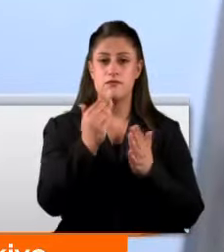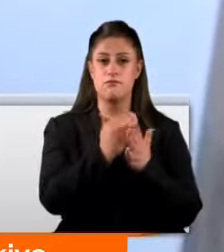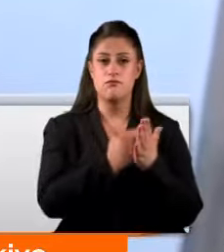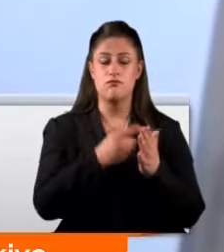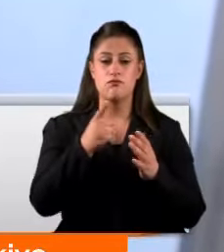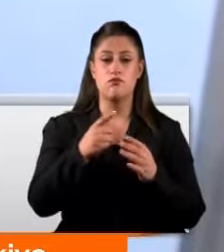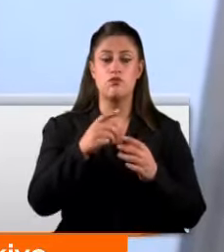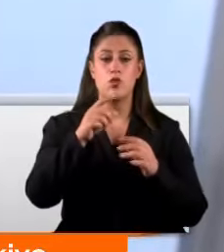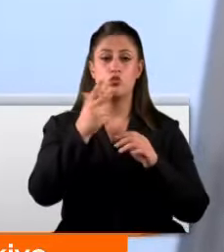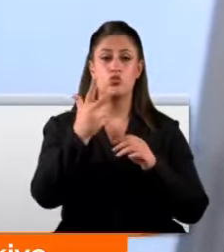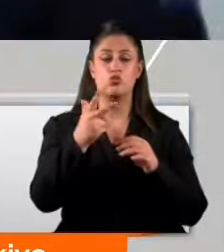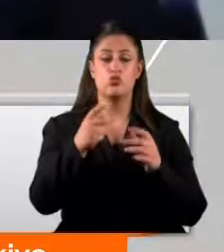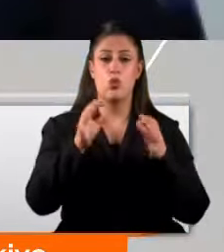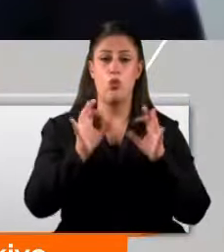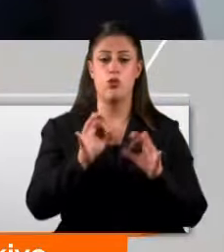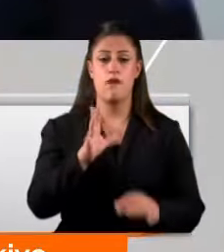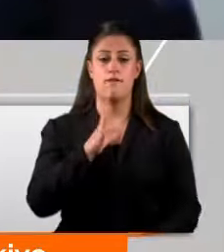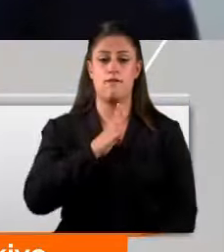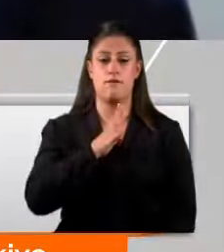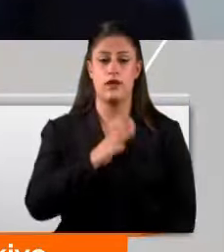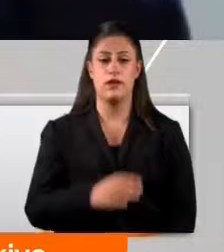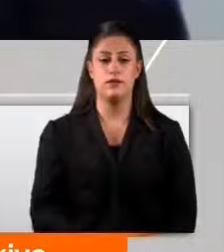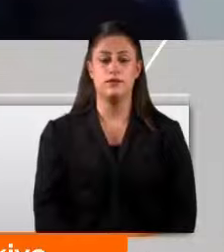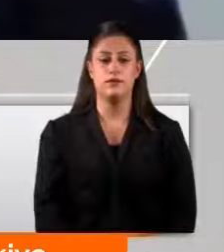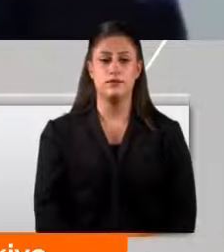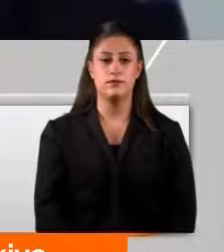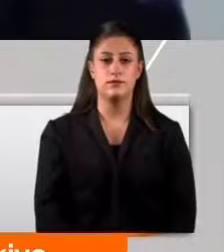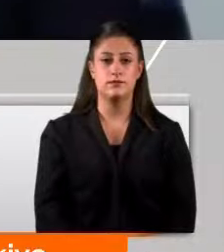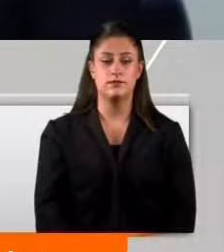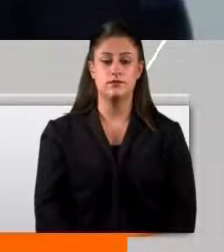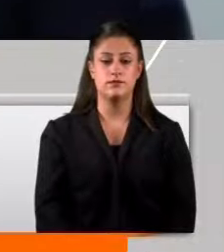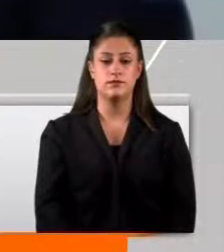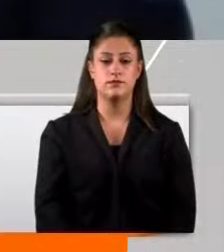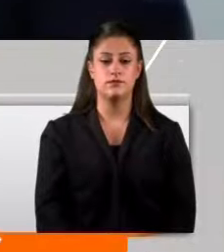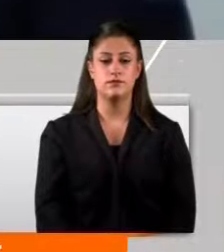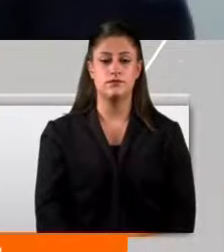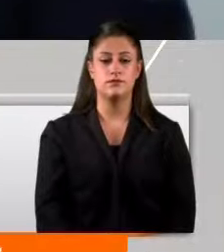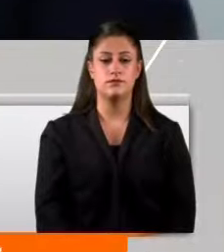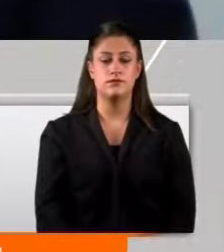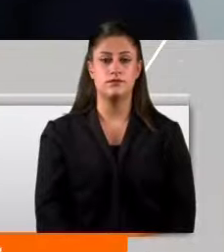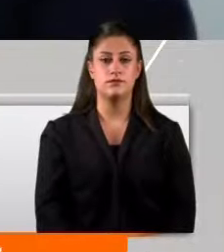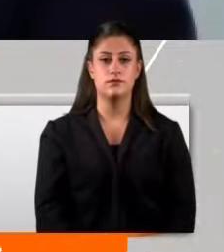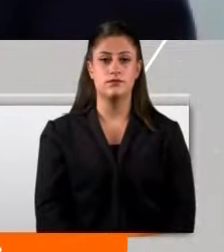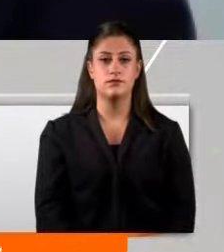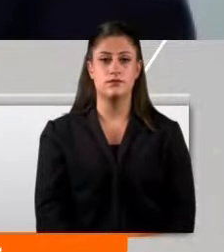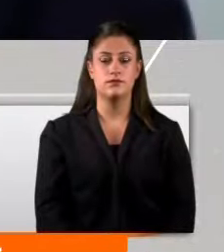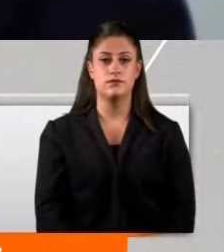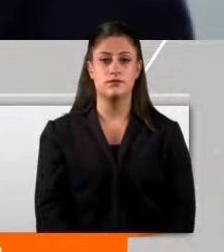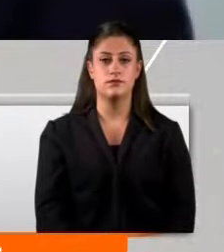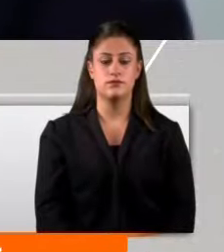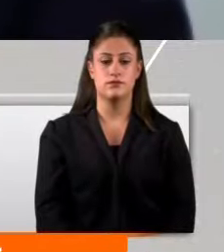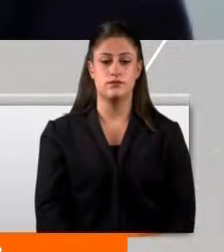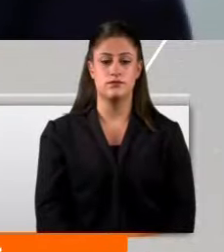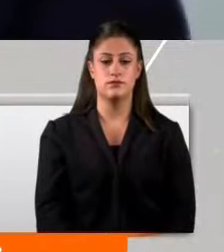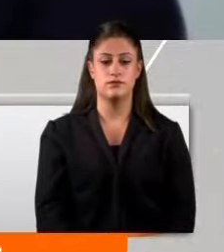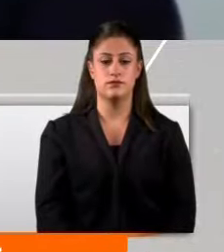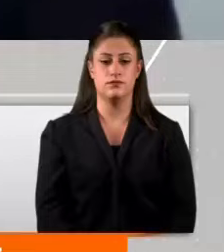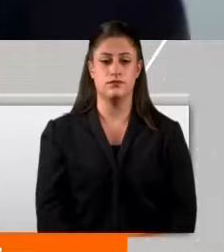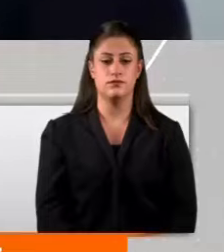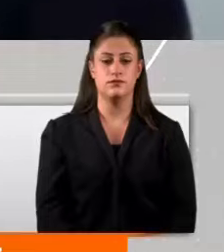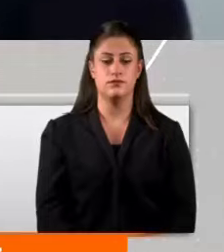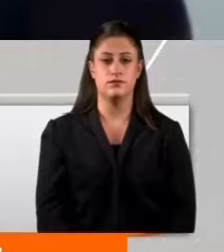çıkan üç ana başlık olacak şu andaki çok gelişmiş ülkelerdeki uygulamayı esas alarak emeklilik tane başlık çok